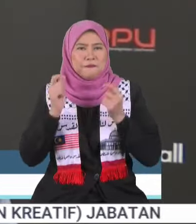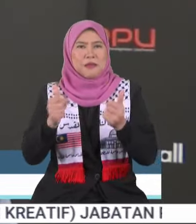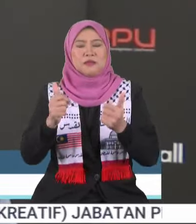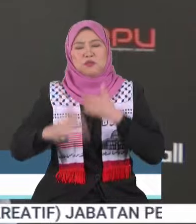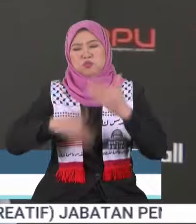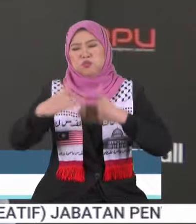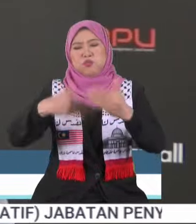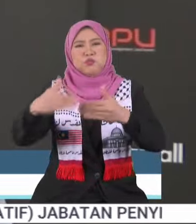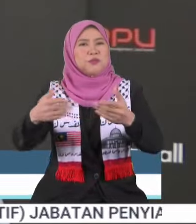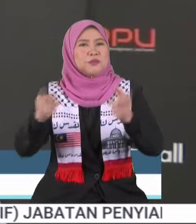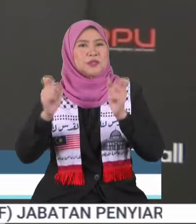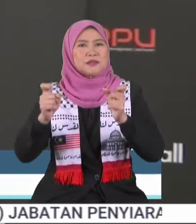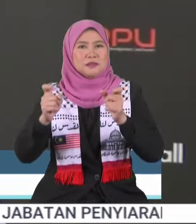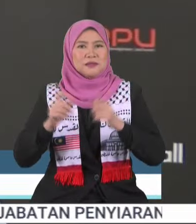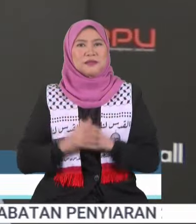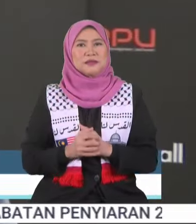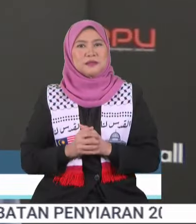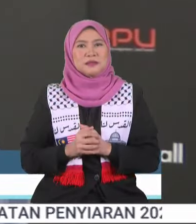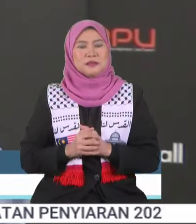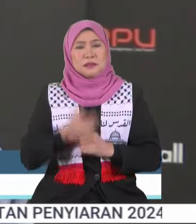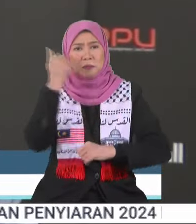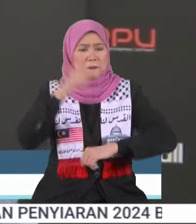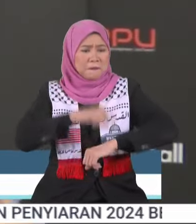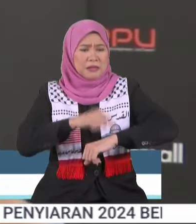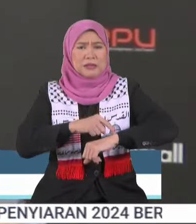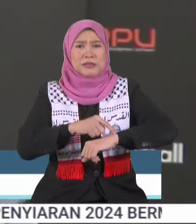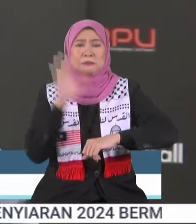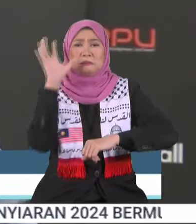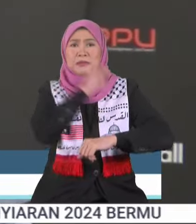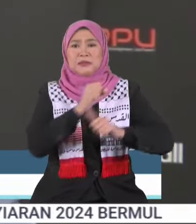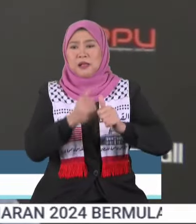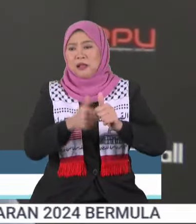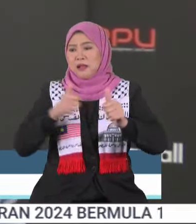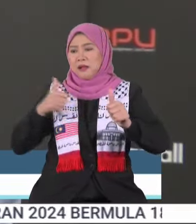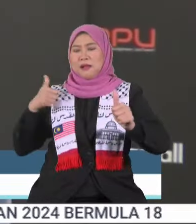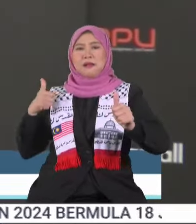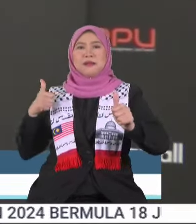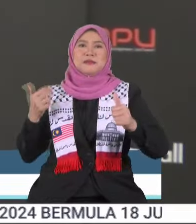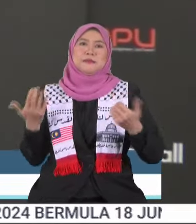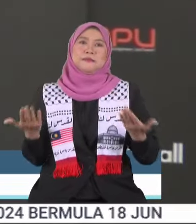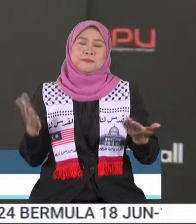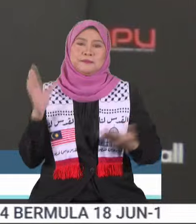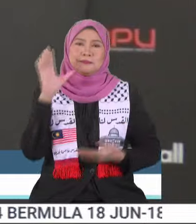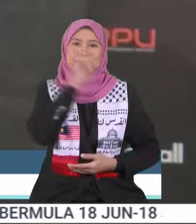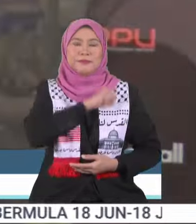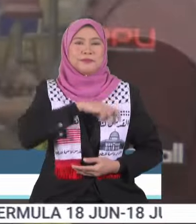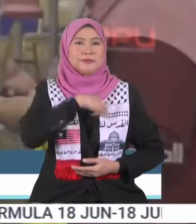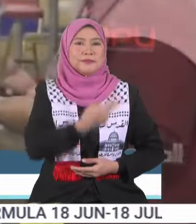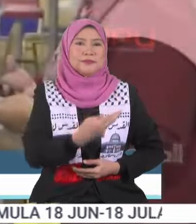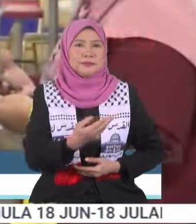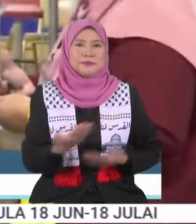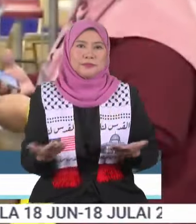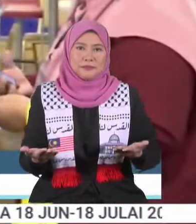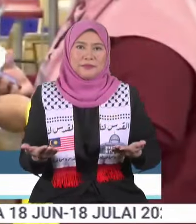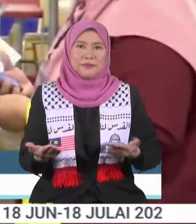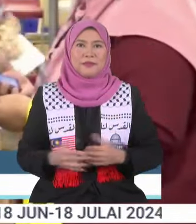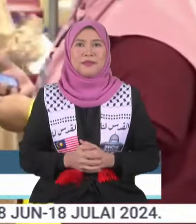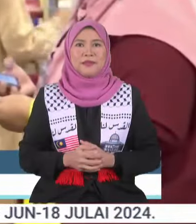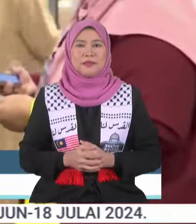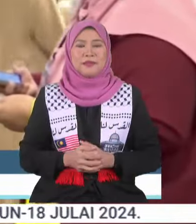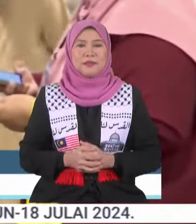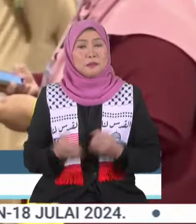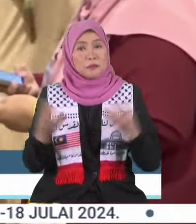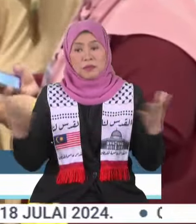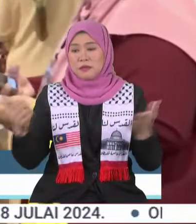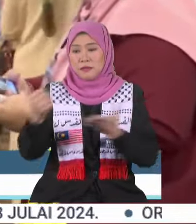cepat. Sebab apa, nanti masa akan tinggalkan kita, bukan kita akan tinggal masa. Dia banyak